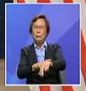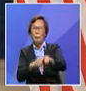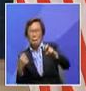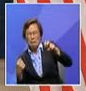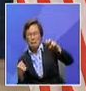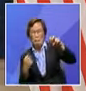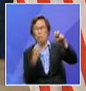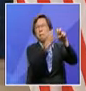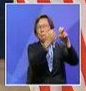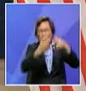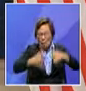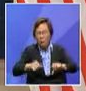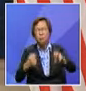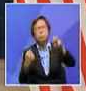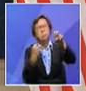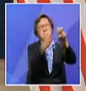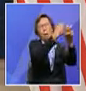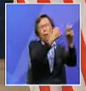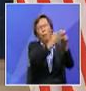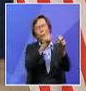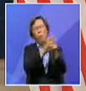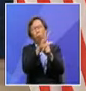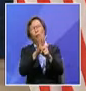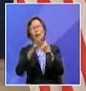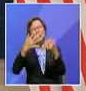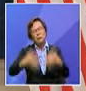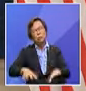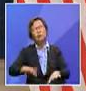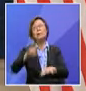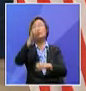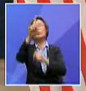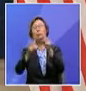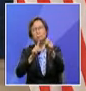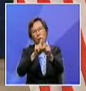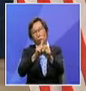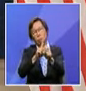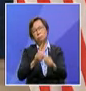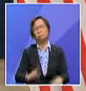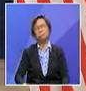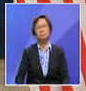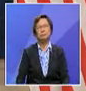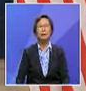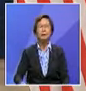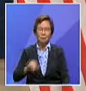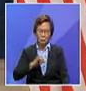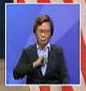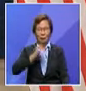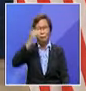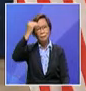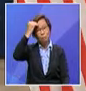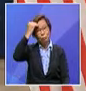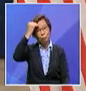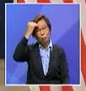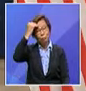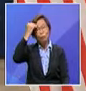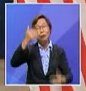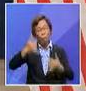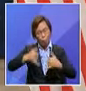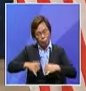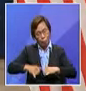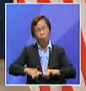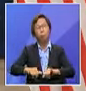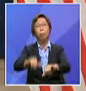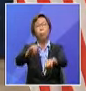pandemik COVID-19 semenjak lebih setahun yang lalu. Saya sedar bahawa kita masih berada